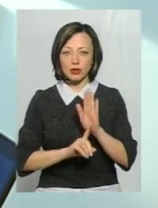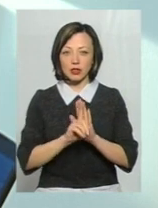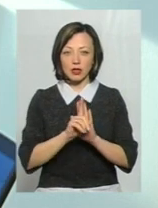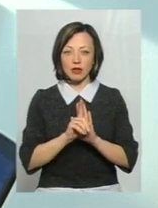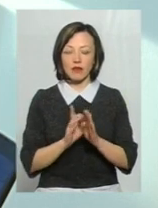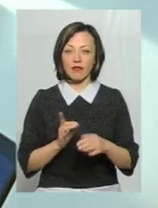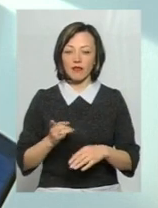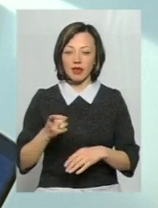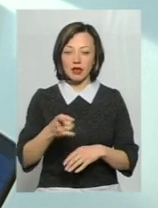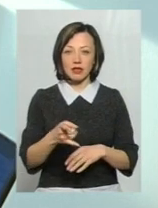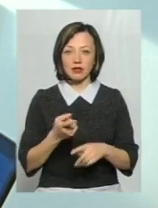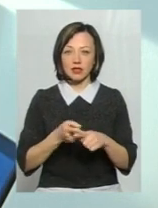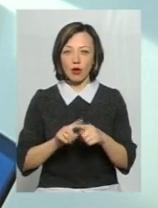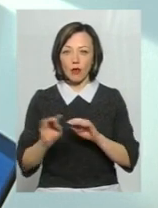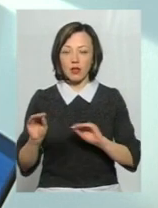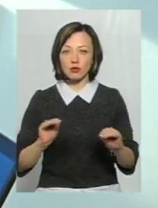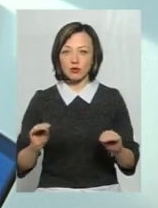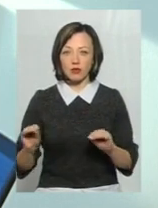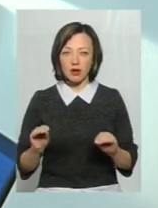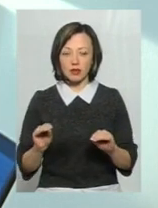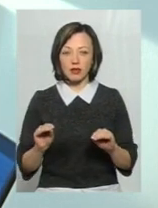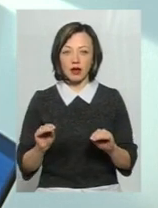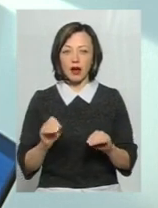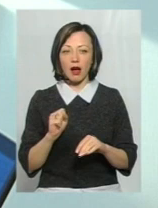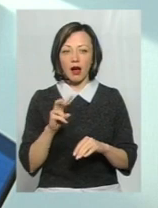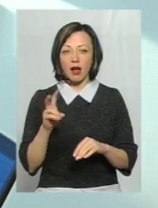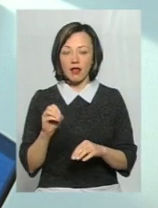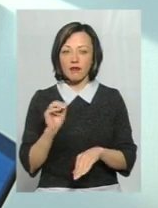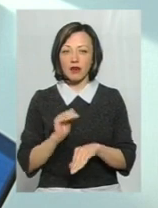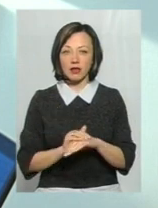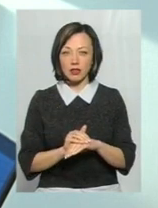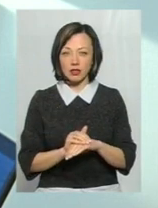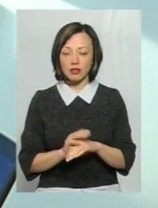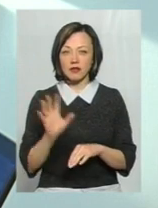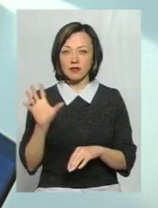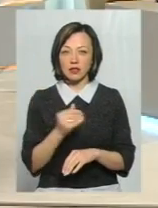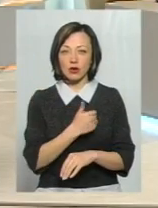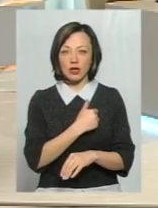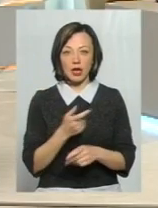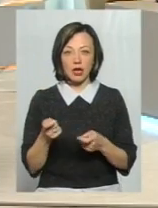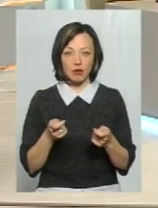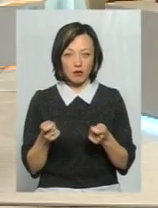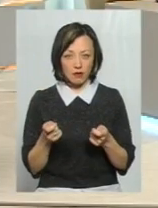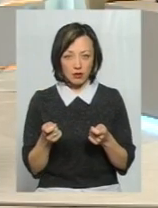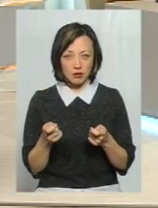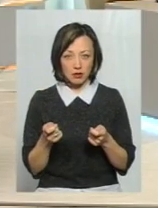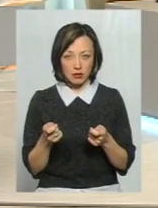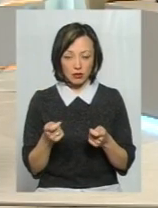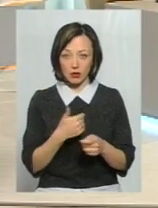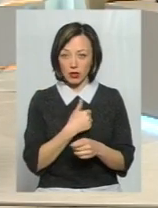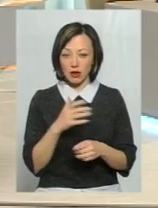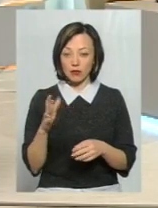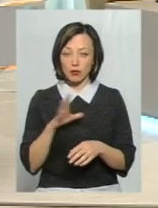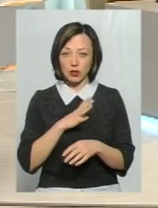в'їзду, починаючи від цих облаштувань, які говорить керівник. Але фактично всі хочуть керувати, да? Всі хочуть бути керівниками